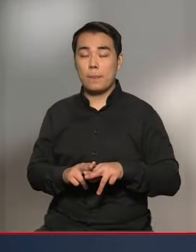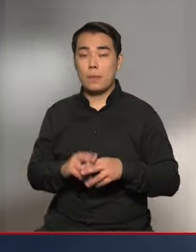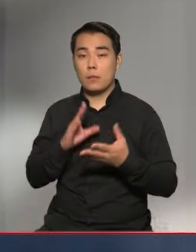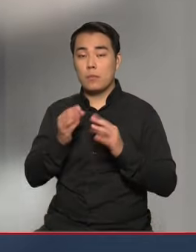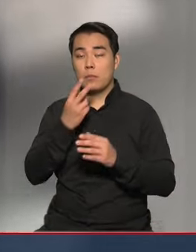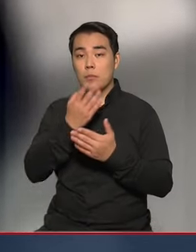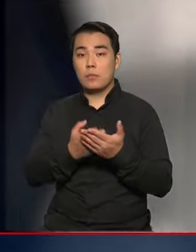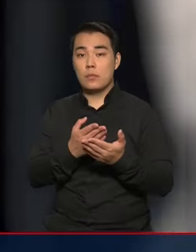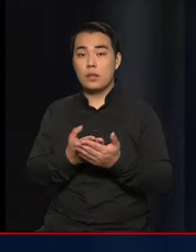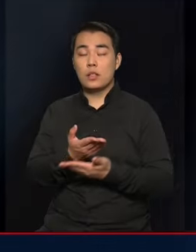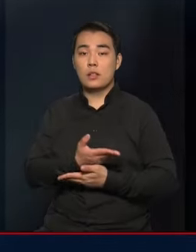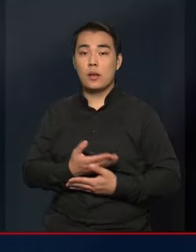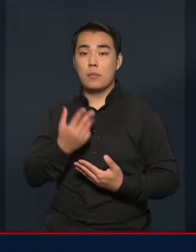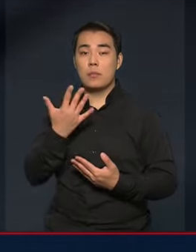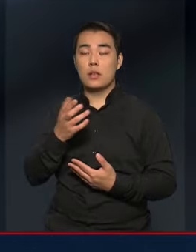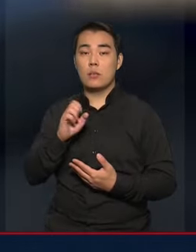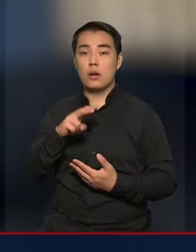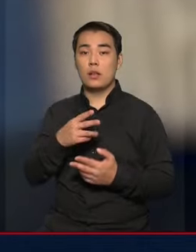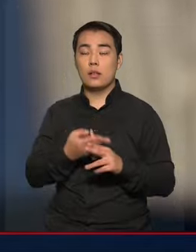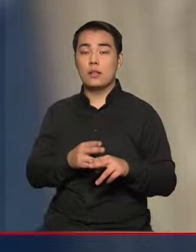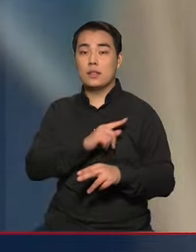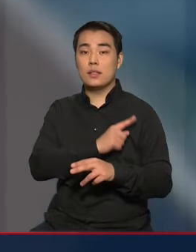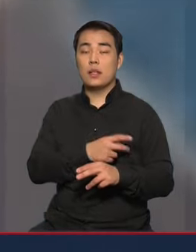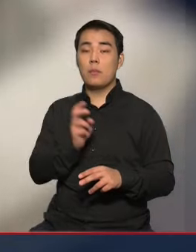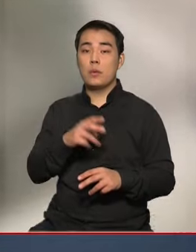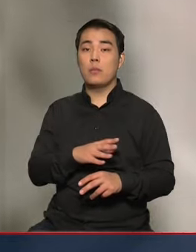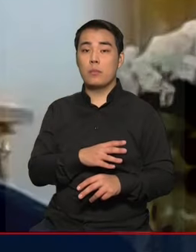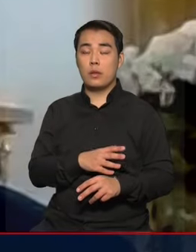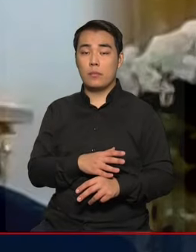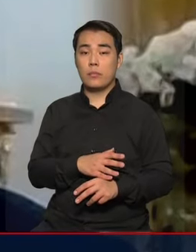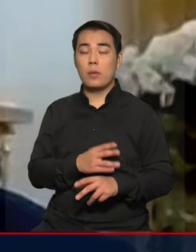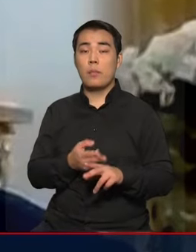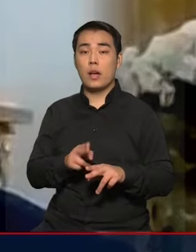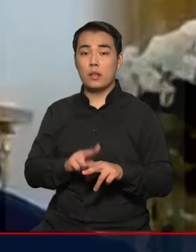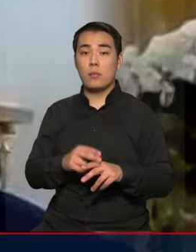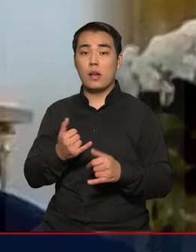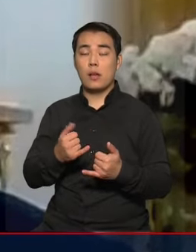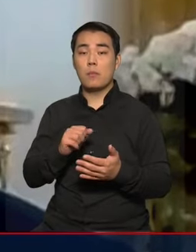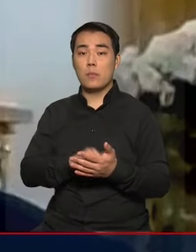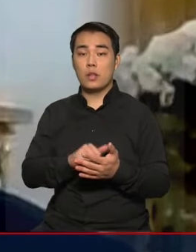дүмпуі бізге 5 балдық күшпенен келді. Сол себептен